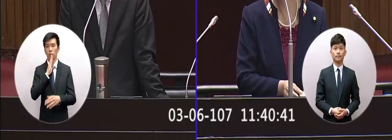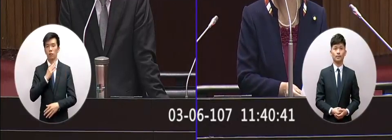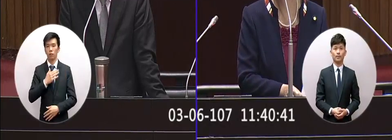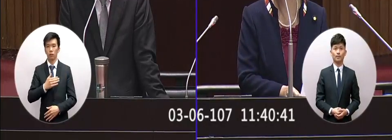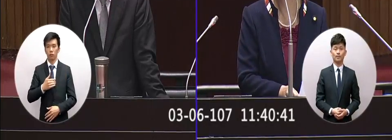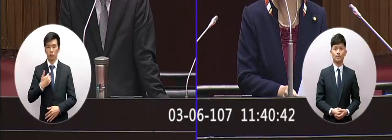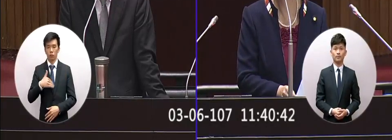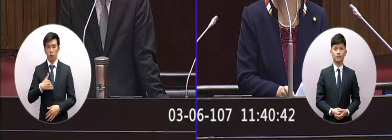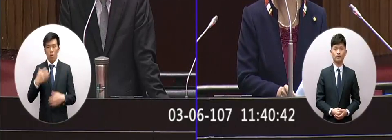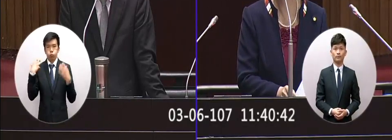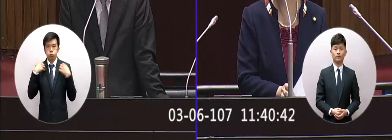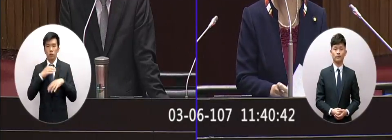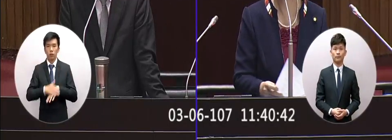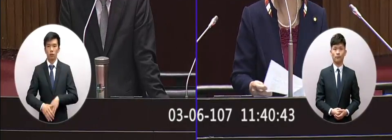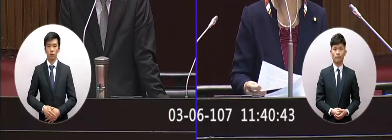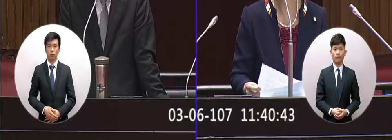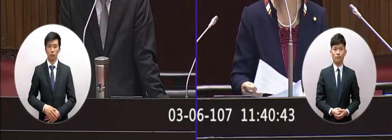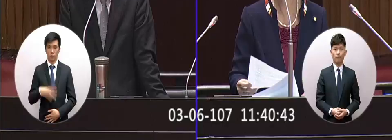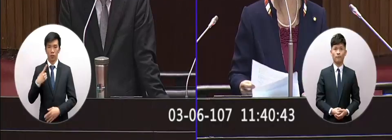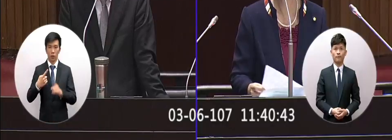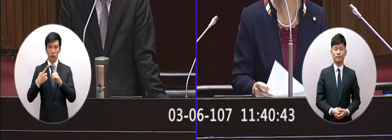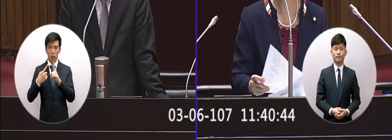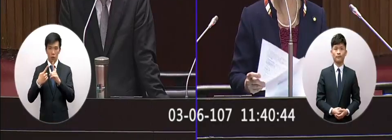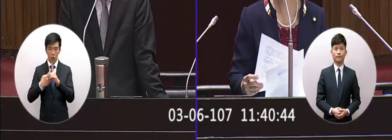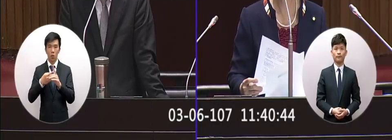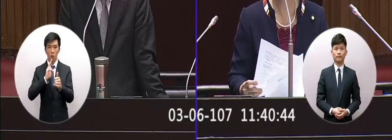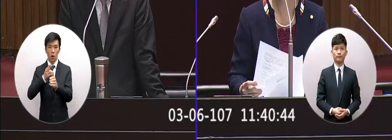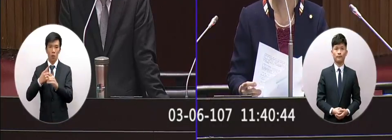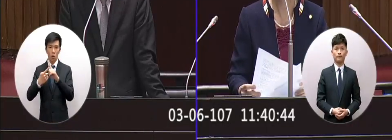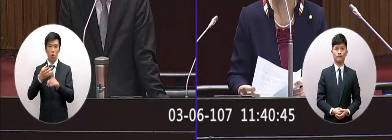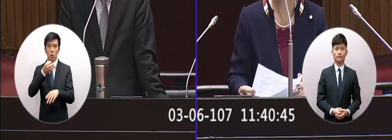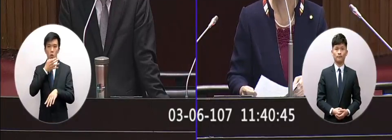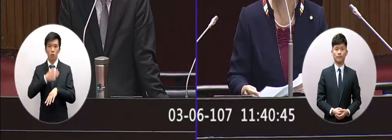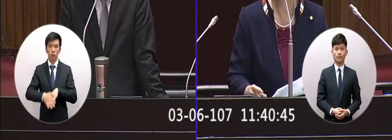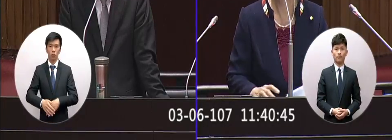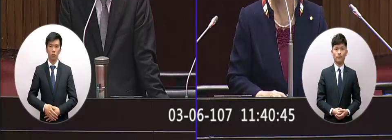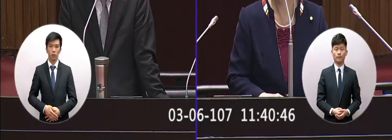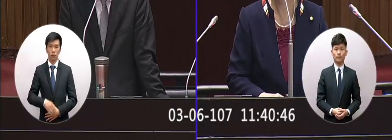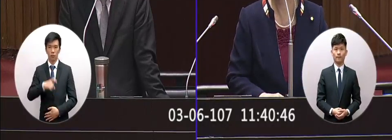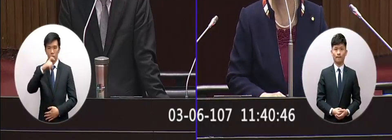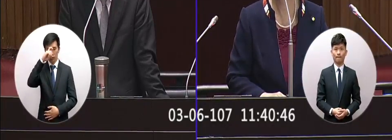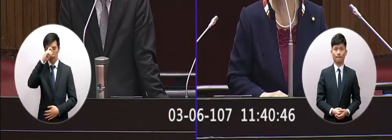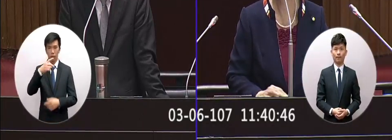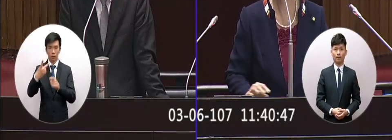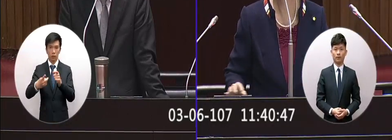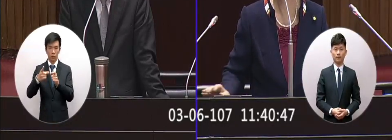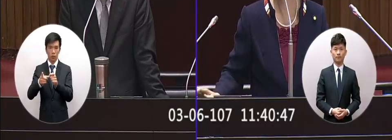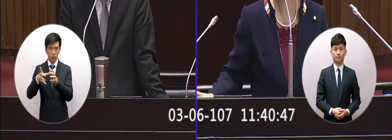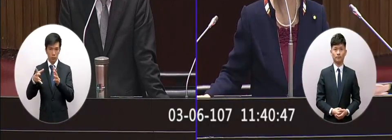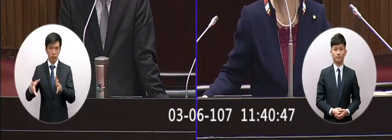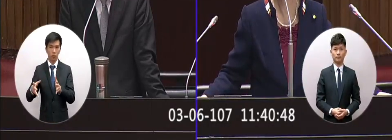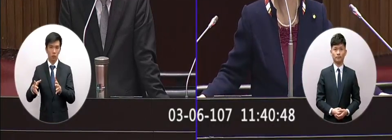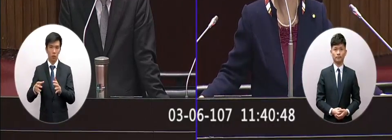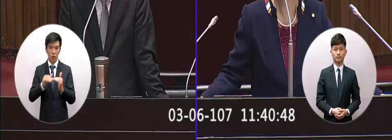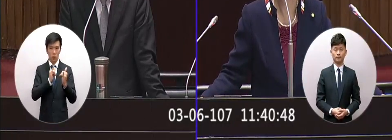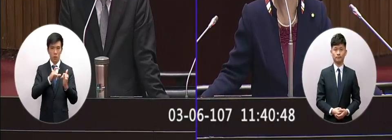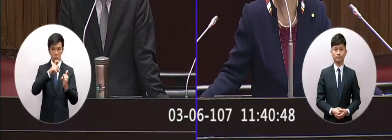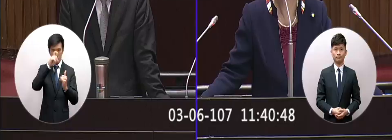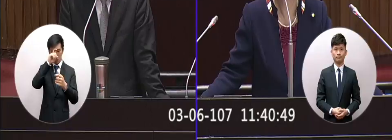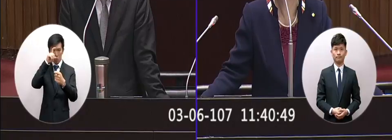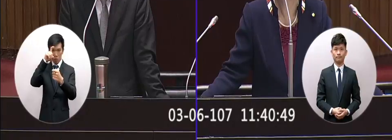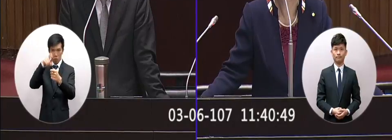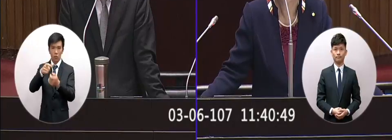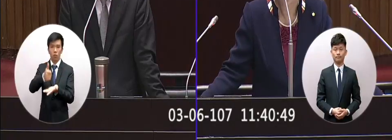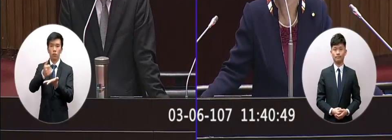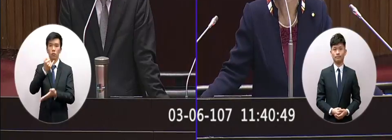感，另外呢也有能力在短短的2年之内，能够把社会期待的事情能够做一个处理，